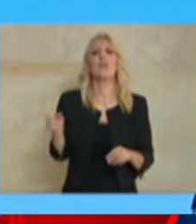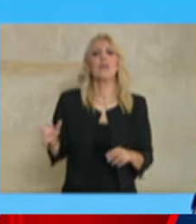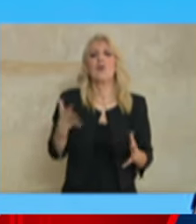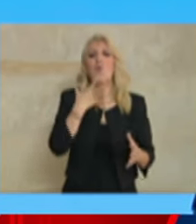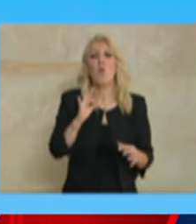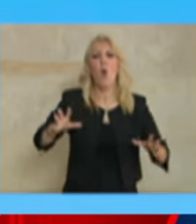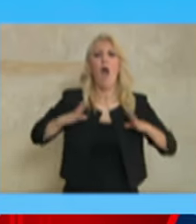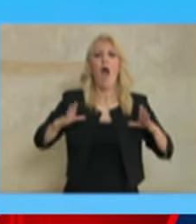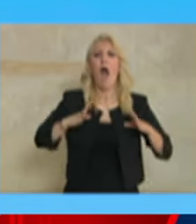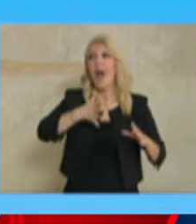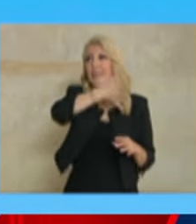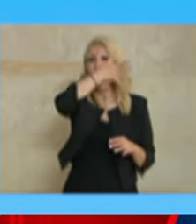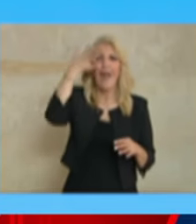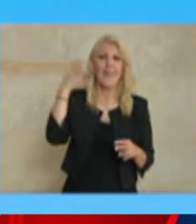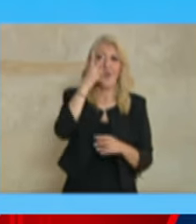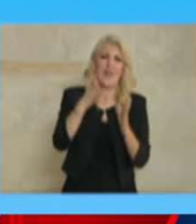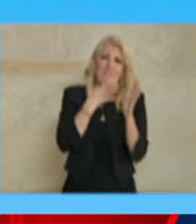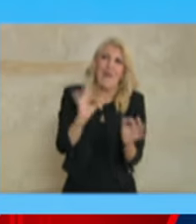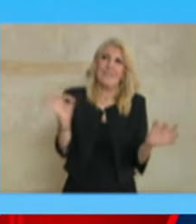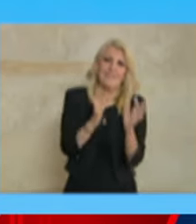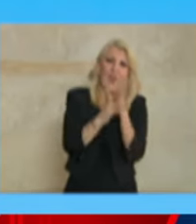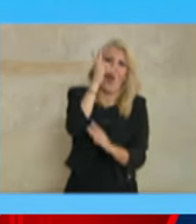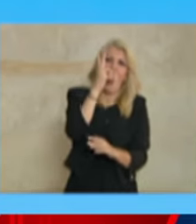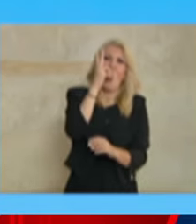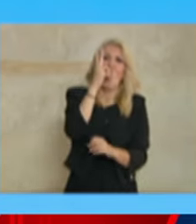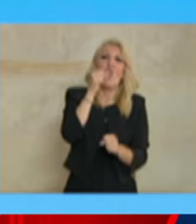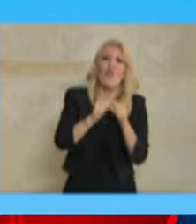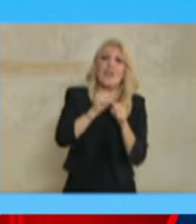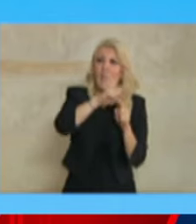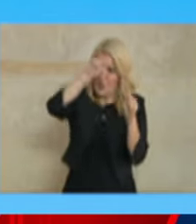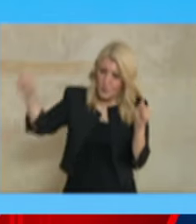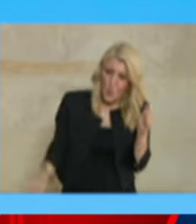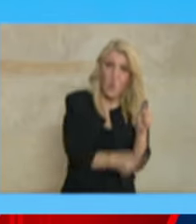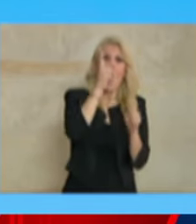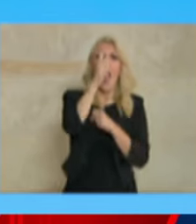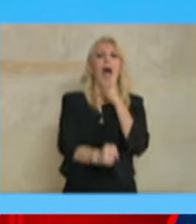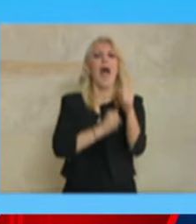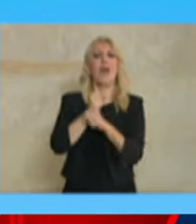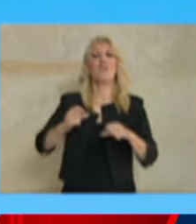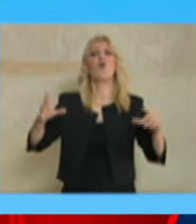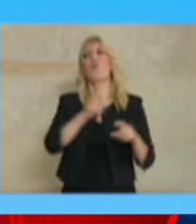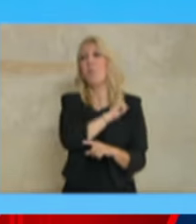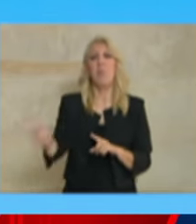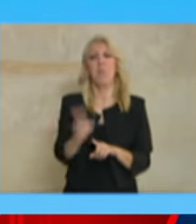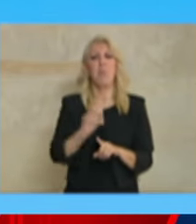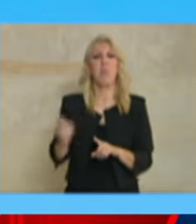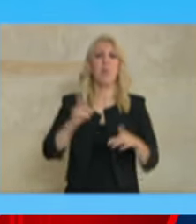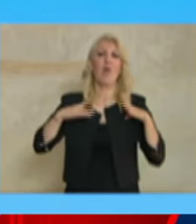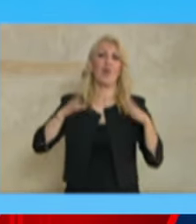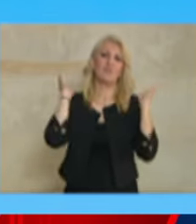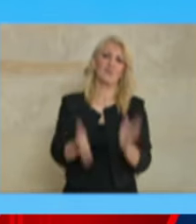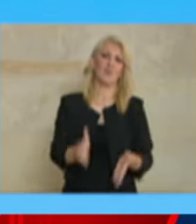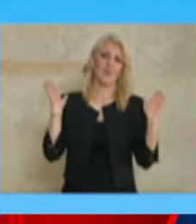χρόνο. Πλησιάζουμε, αρχίζουμε και κινούμαστε προς τη διεύρυνση της τουριστικής περίοδου. Έχουμε όμως ακόμα σημαντικά βήματα να